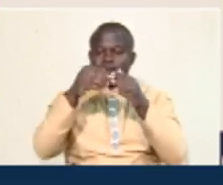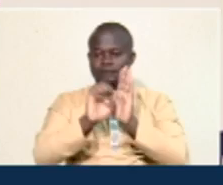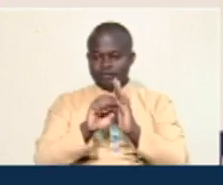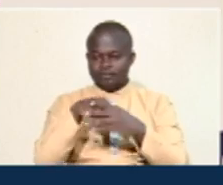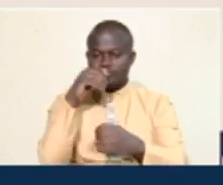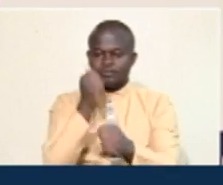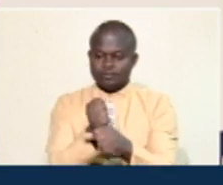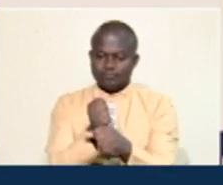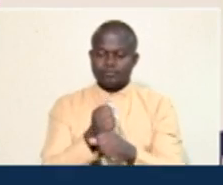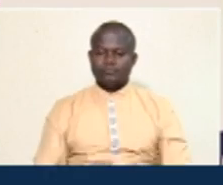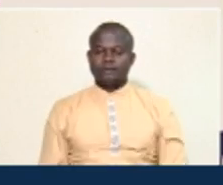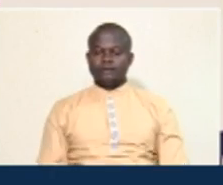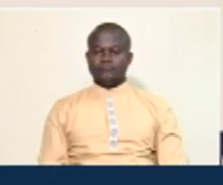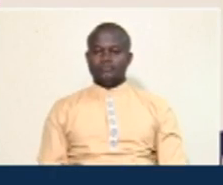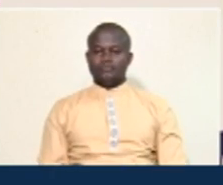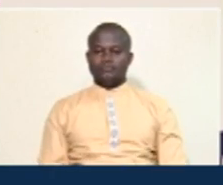mikorere.